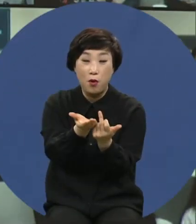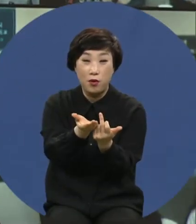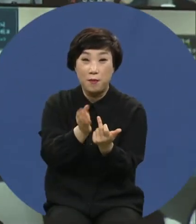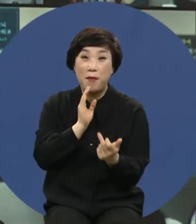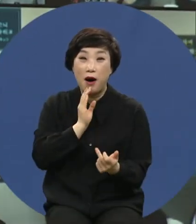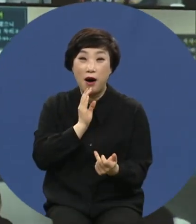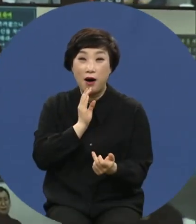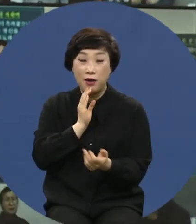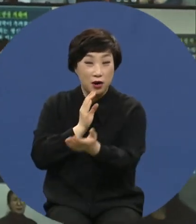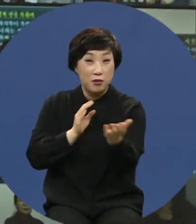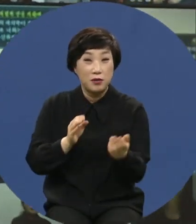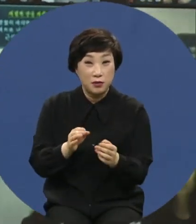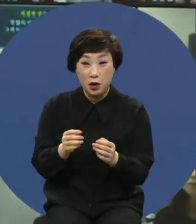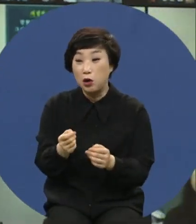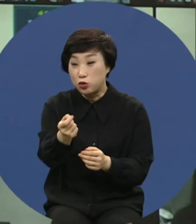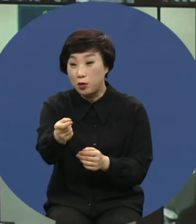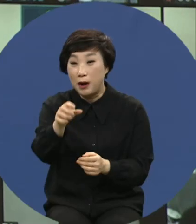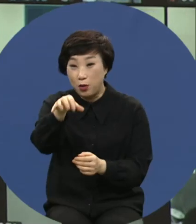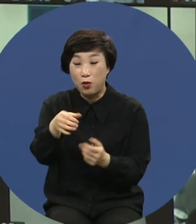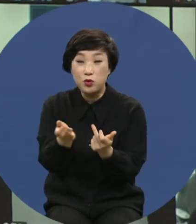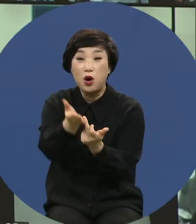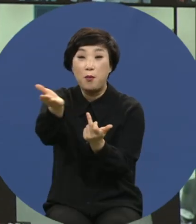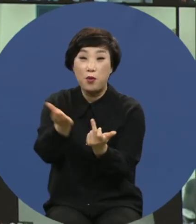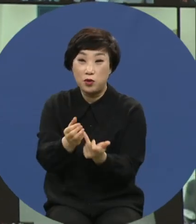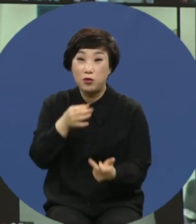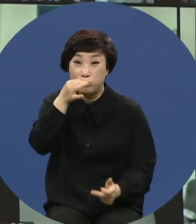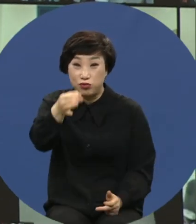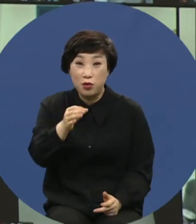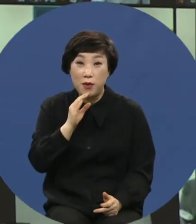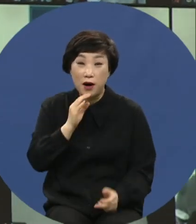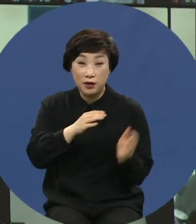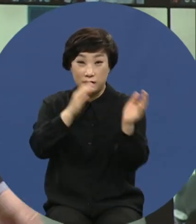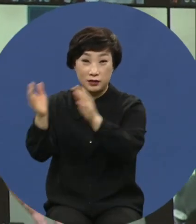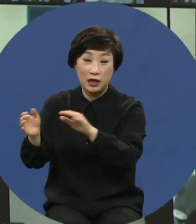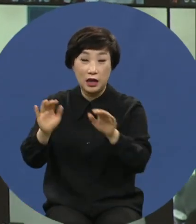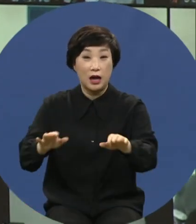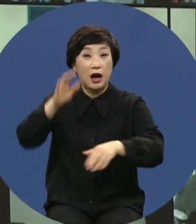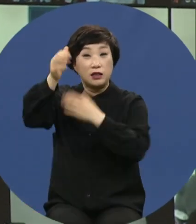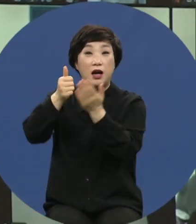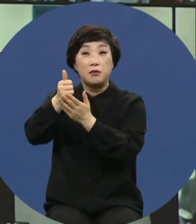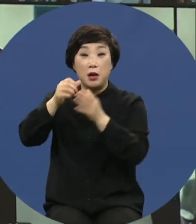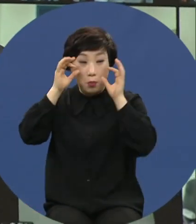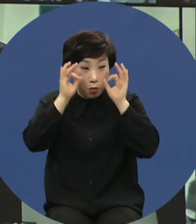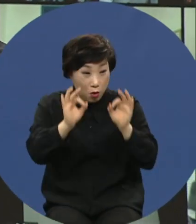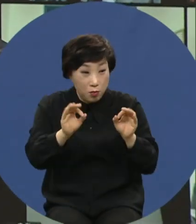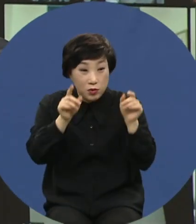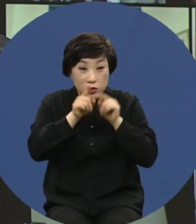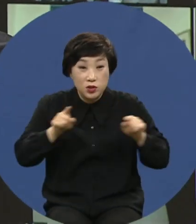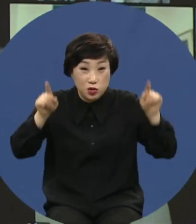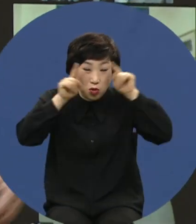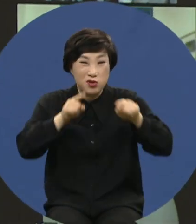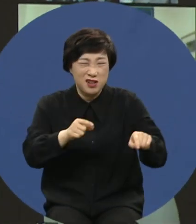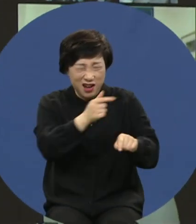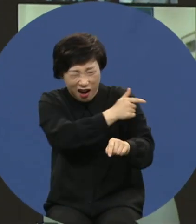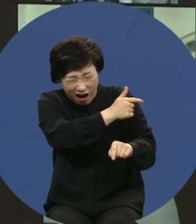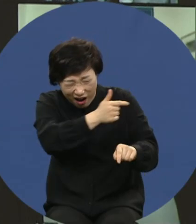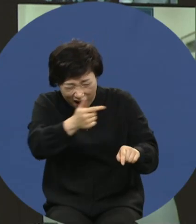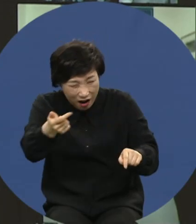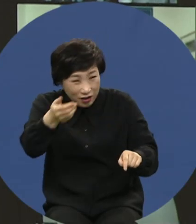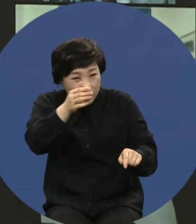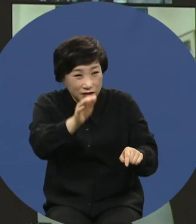무슨 어떤 못이 있다고 하죠, 우리나라 말로. 하나님이 볼 때 지옥이 그렇게 어마어마하게